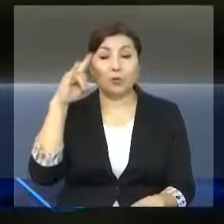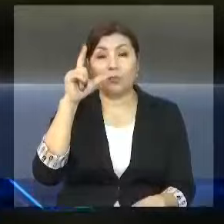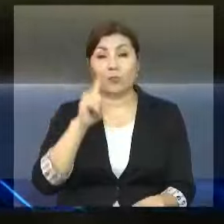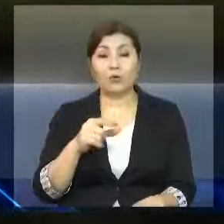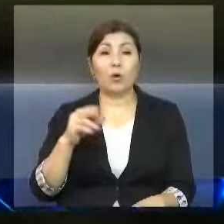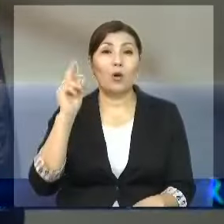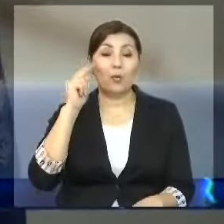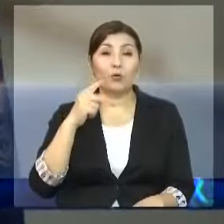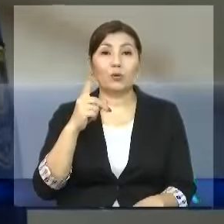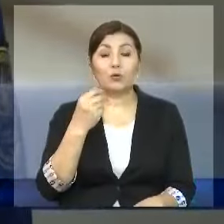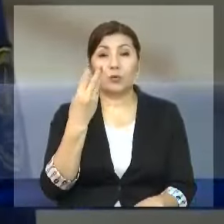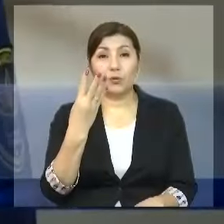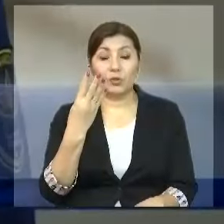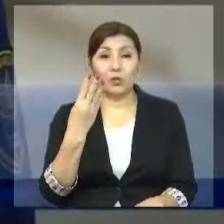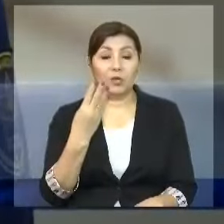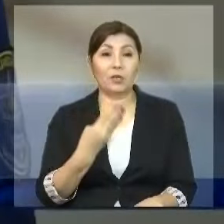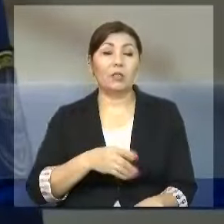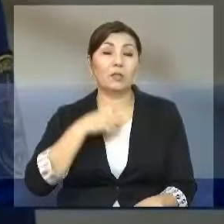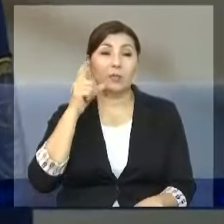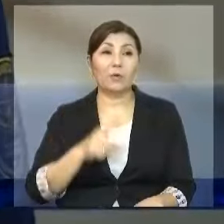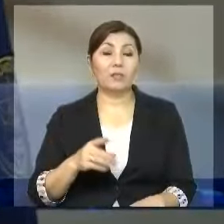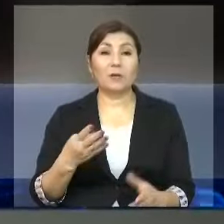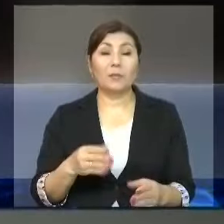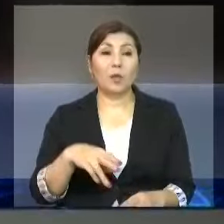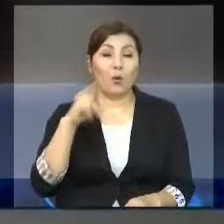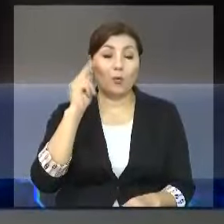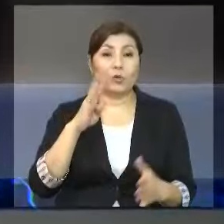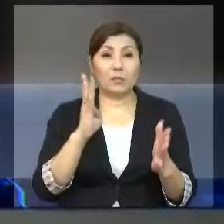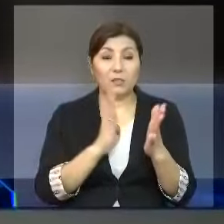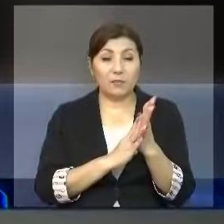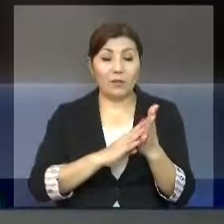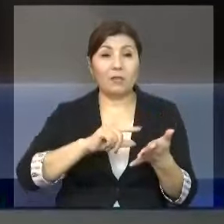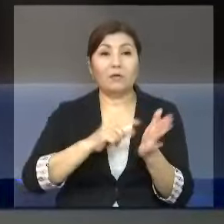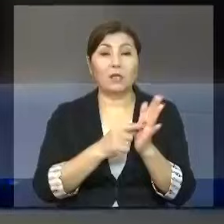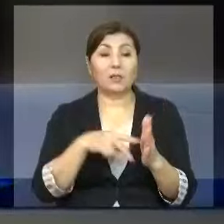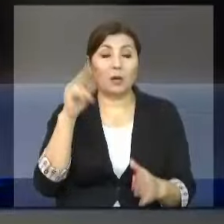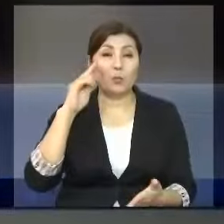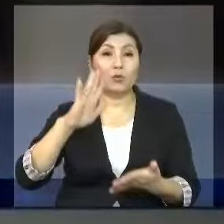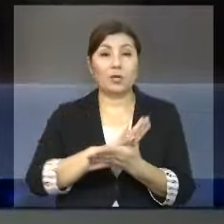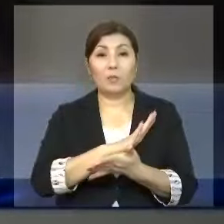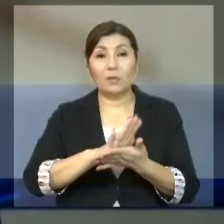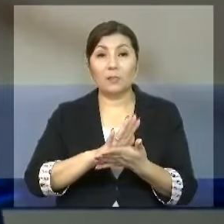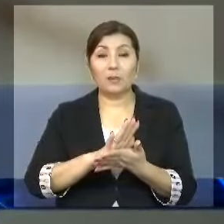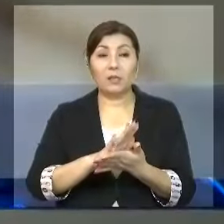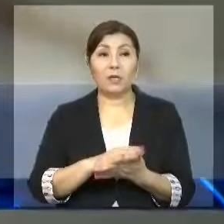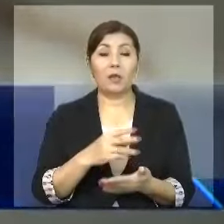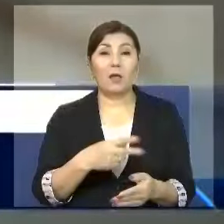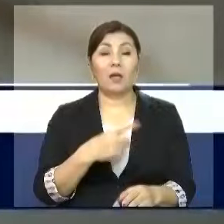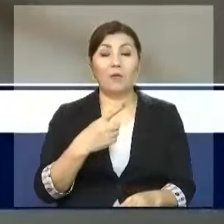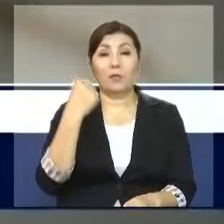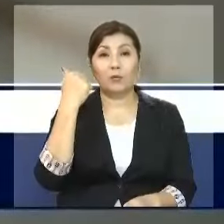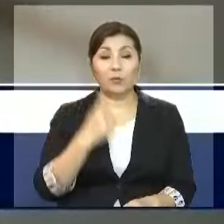У нас приходят ребята с 9 класса. Обучение у нас бесплатное, вот. Неделю